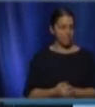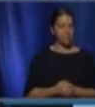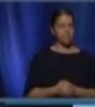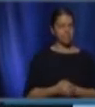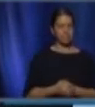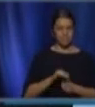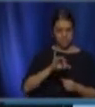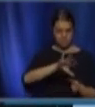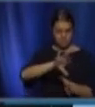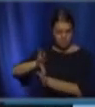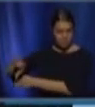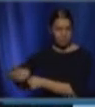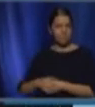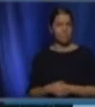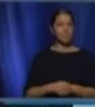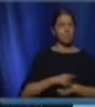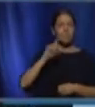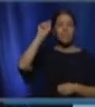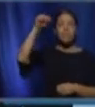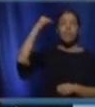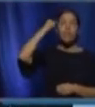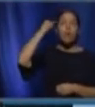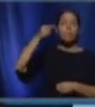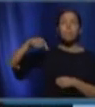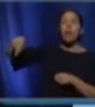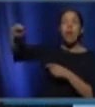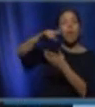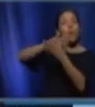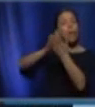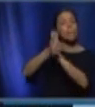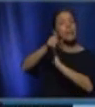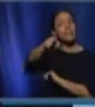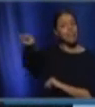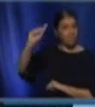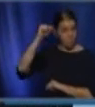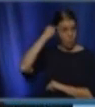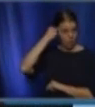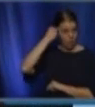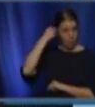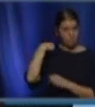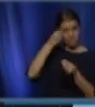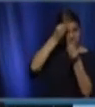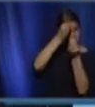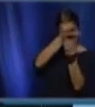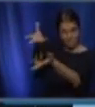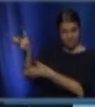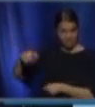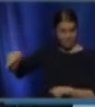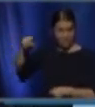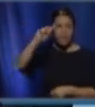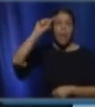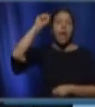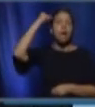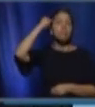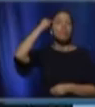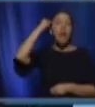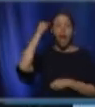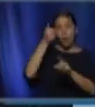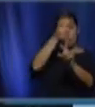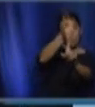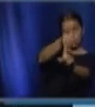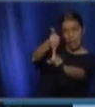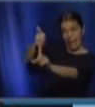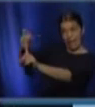Chaque employeur a une responsabilité. D'abord, comme je le disais la semaine dernière, on demande